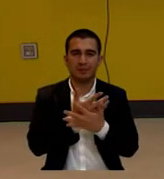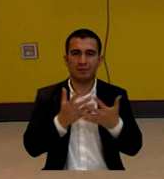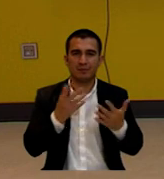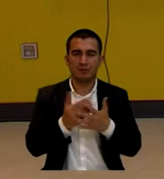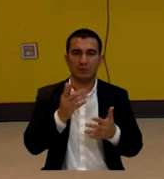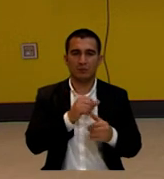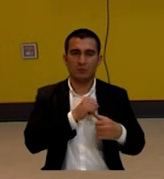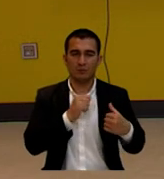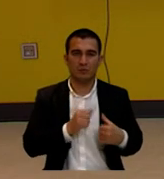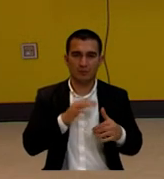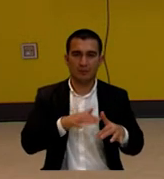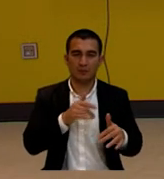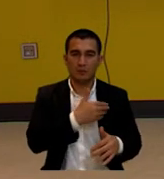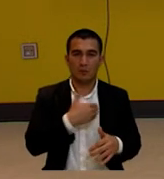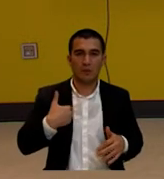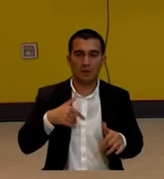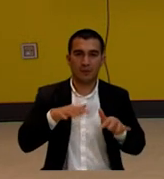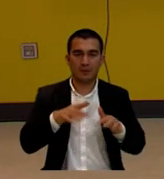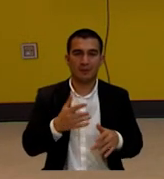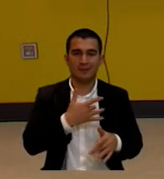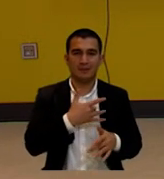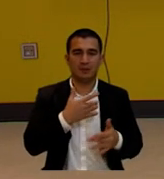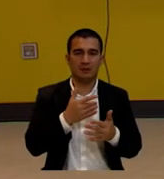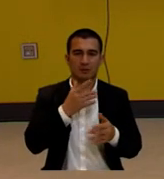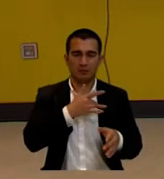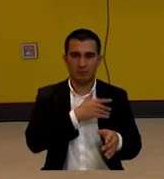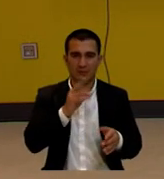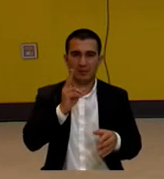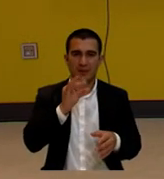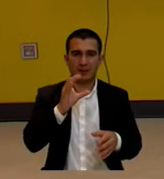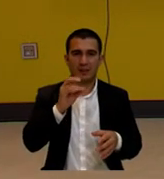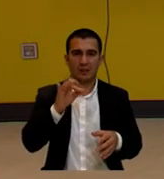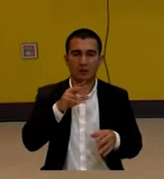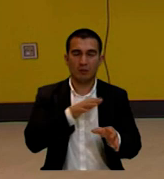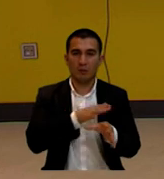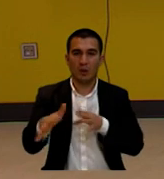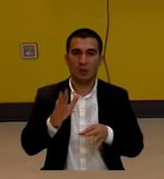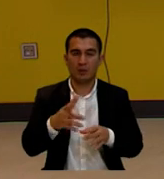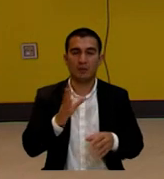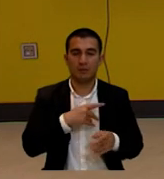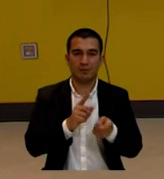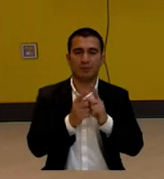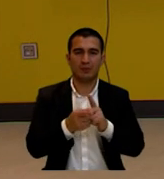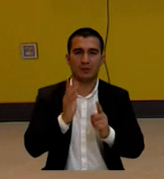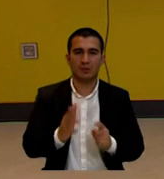qorinchasidan chiqib, o'pkada kislorodga to'yinib, chap bo'lmachaga quyiladi.